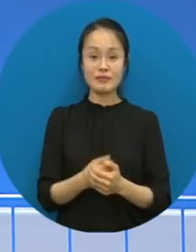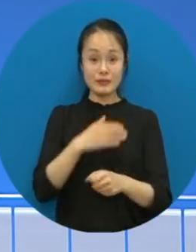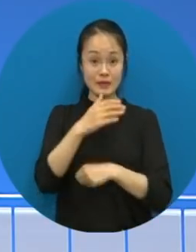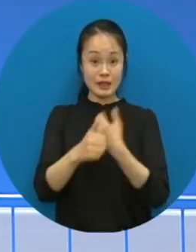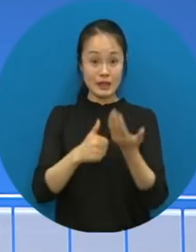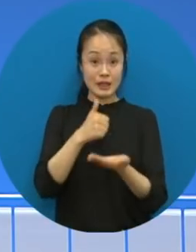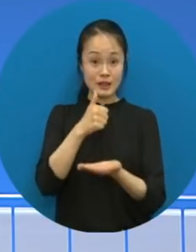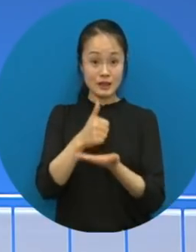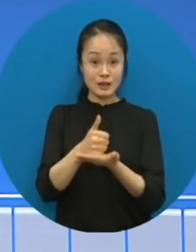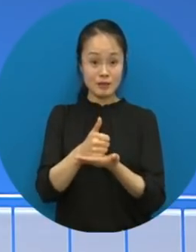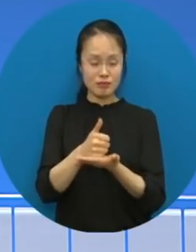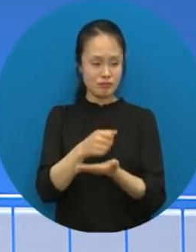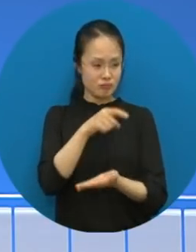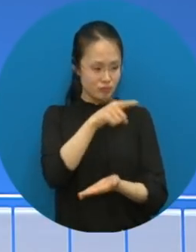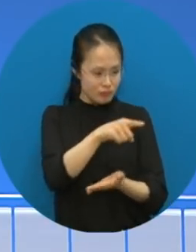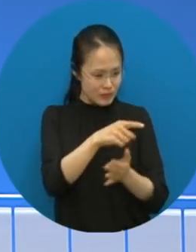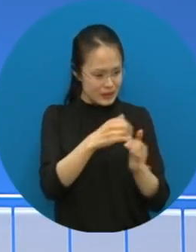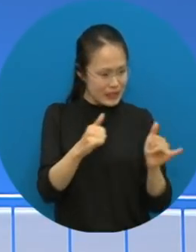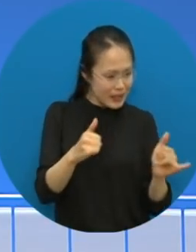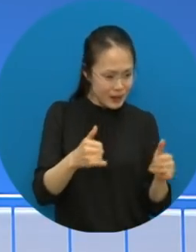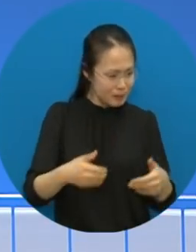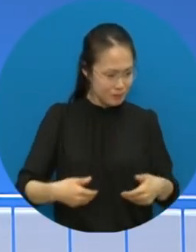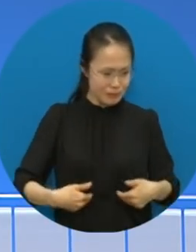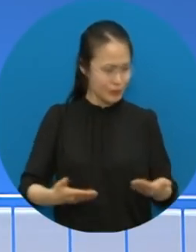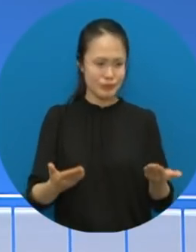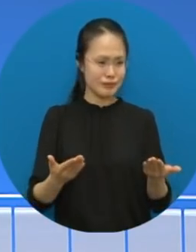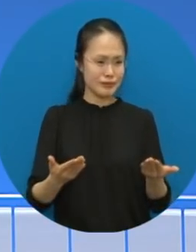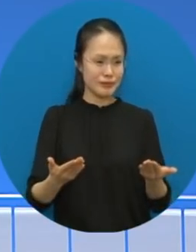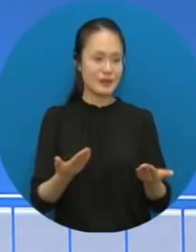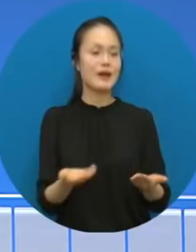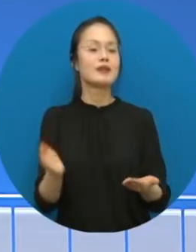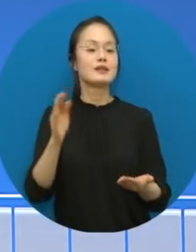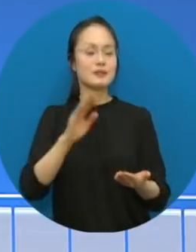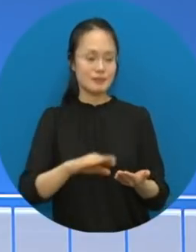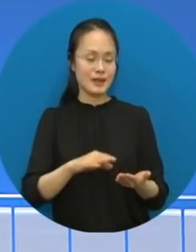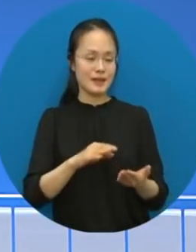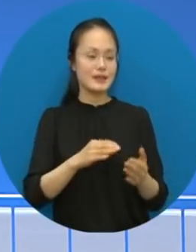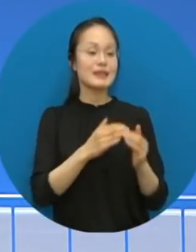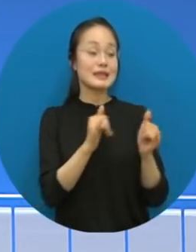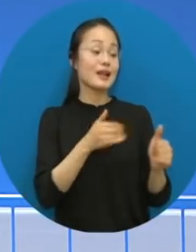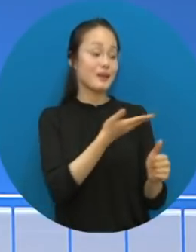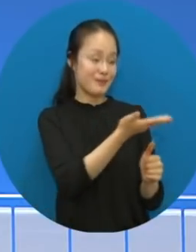하나님은 당신이 필요하지 않습니다. 그러나 당신을 사랑하십니다.